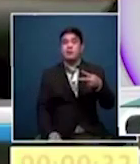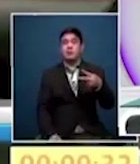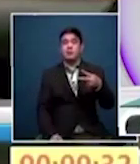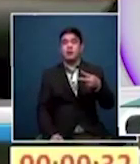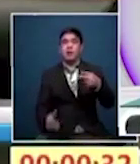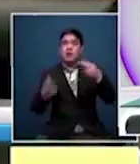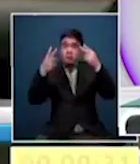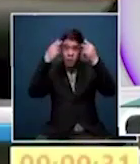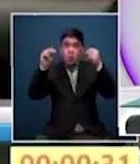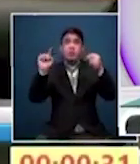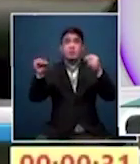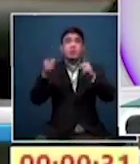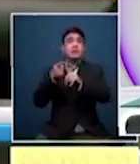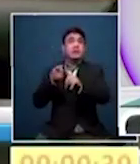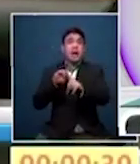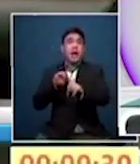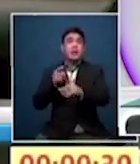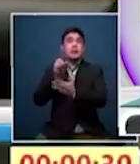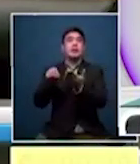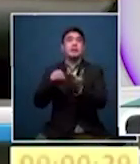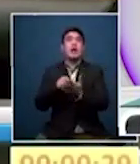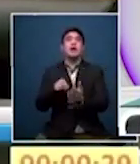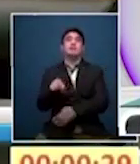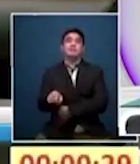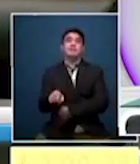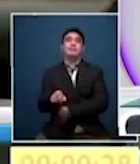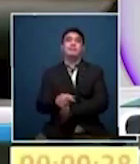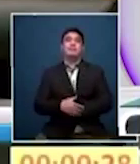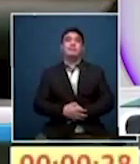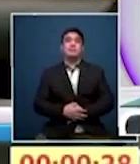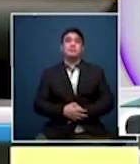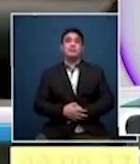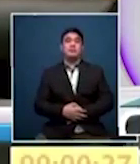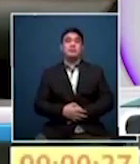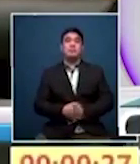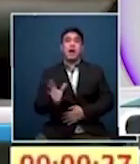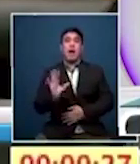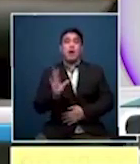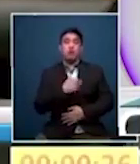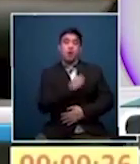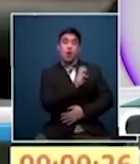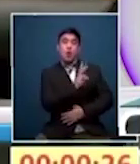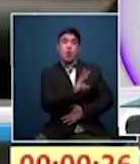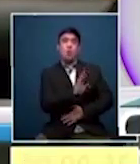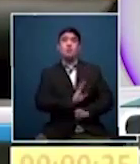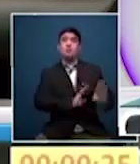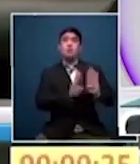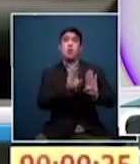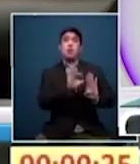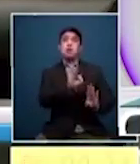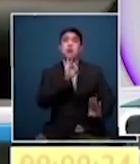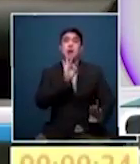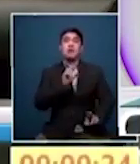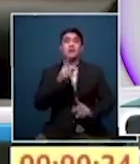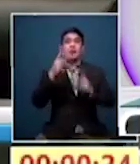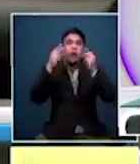ได้เป็นว่าที่แคนดิเดตนายกเลยนะครับถ้าคุณบอกว่าลูกสาวคุณเหมาะพักก็ต้องให้ลูกสาวคุณเป็นอะไรแบบนี้นะ